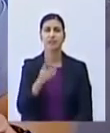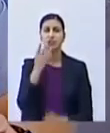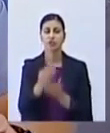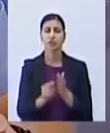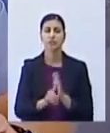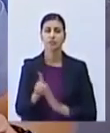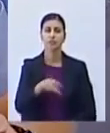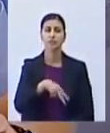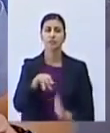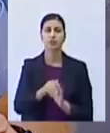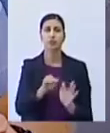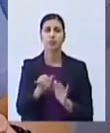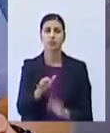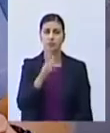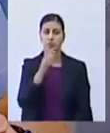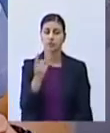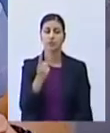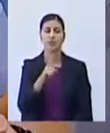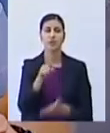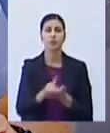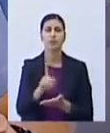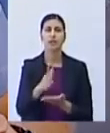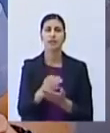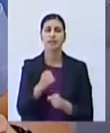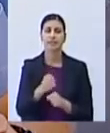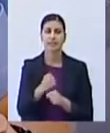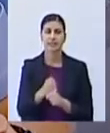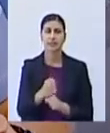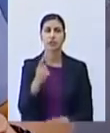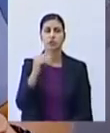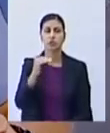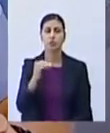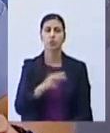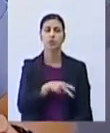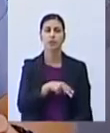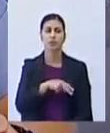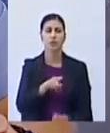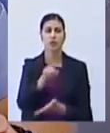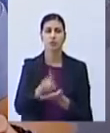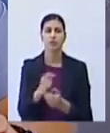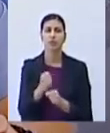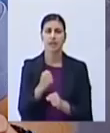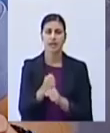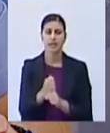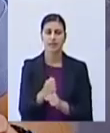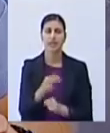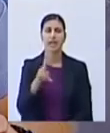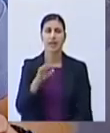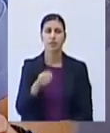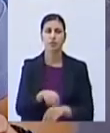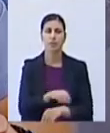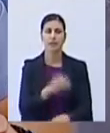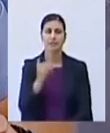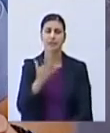დავიწყებთ პარლამენტში მოღვაწეობის დროს. პირველი რაც არის აუცილებელი გასაკეთებელი და რასაც თითოეული დეპუტატი გააკეთებს, ლეიბორისტული პარტიის წარმომადგენელი,